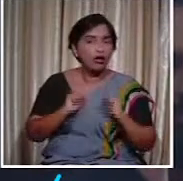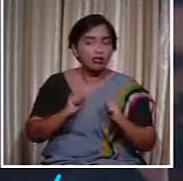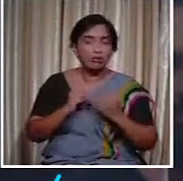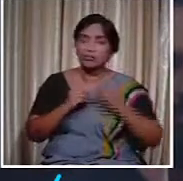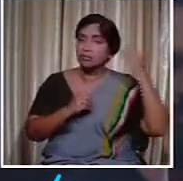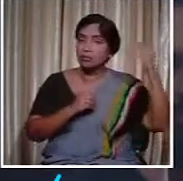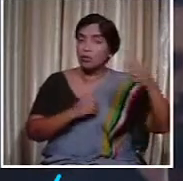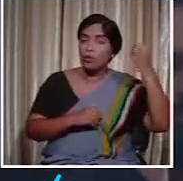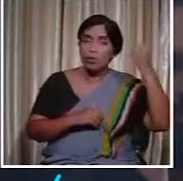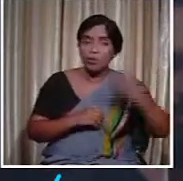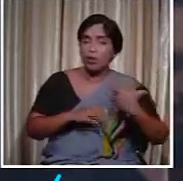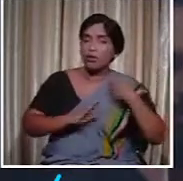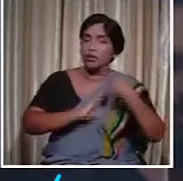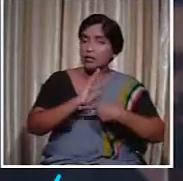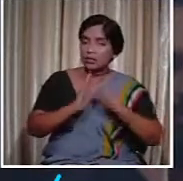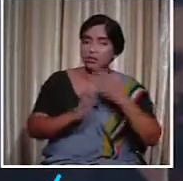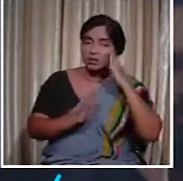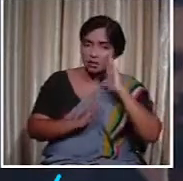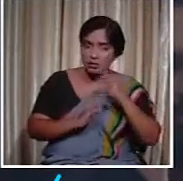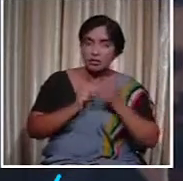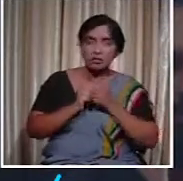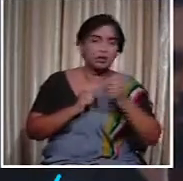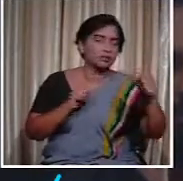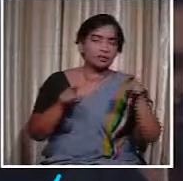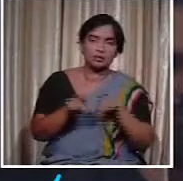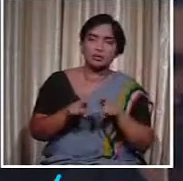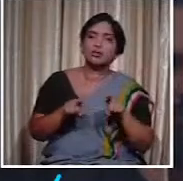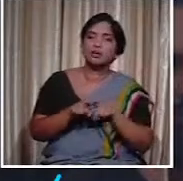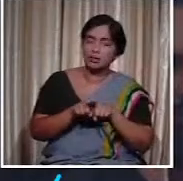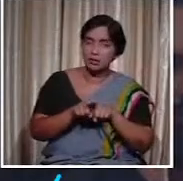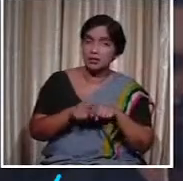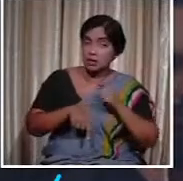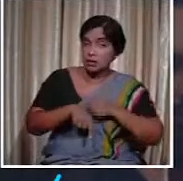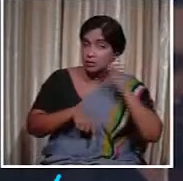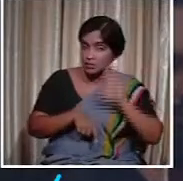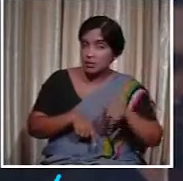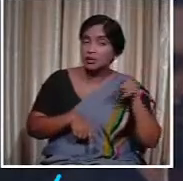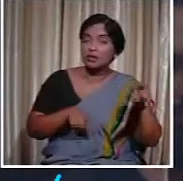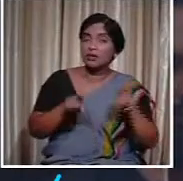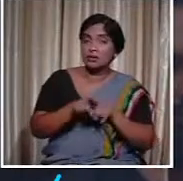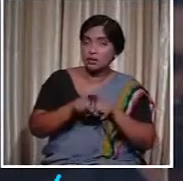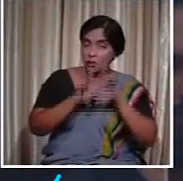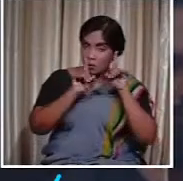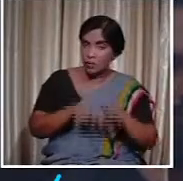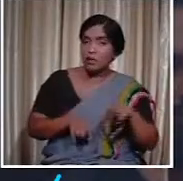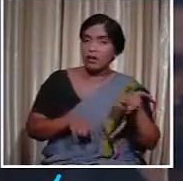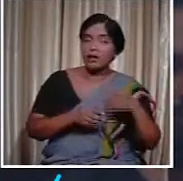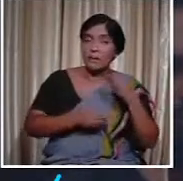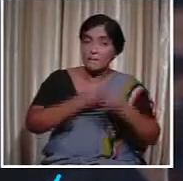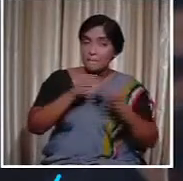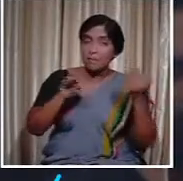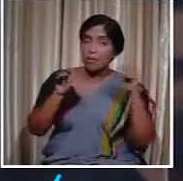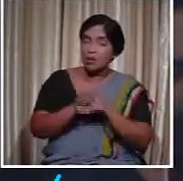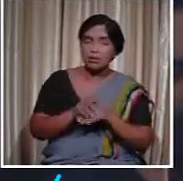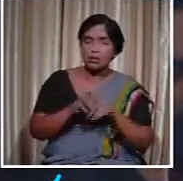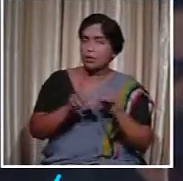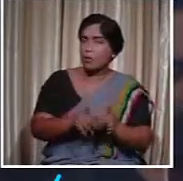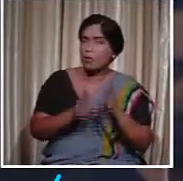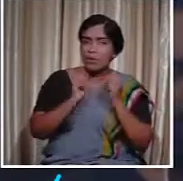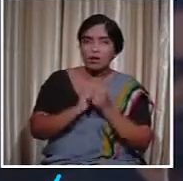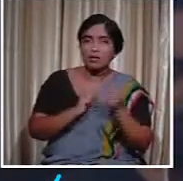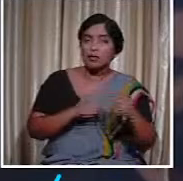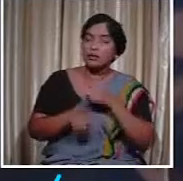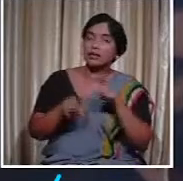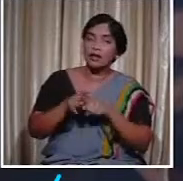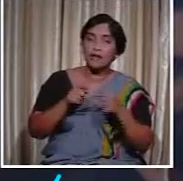කොච්චර කාලයක් රට සාමාන්‍යකරණය කිරීම සඳහා මේ ගත වෙනවද එතකොට ඒවට ආයෝජන ගේන්නේ මොන ආකාරයටද ඒ